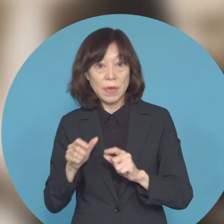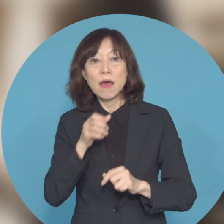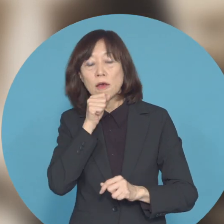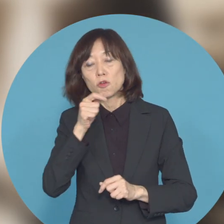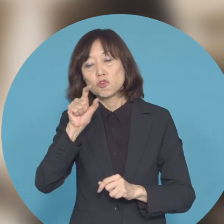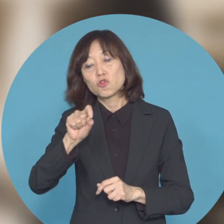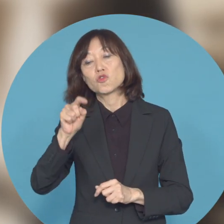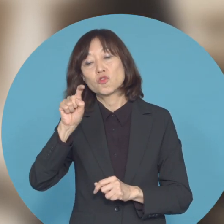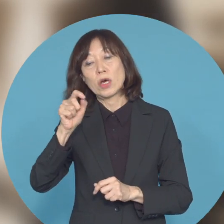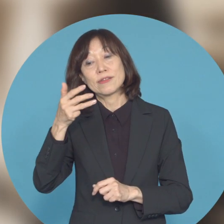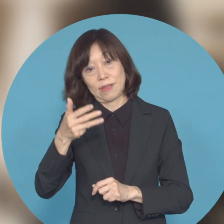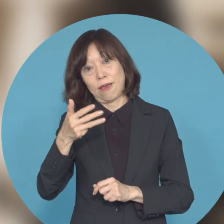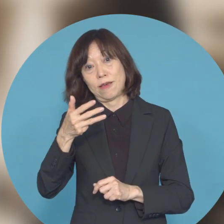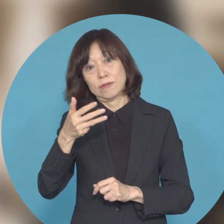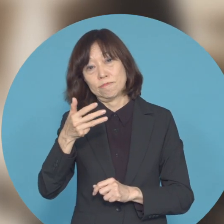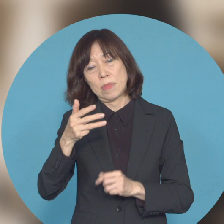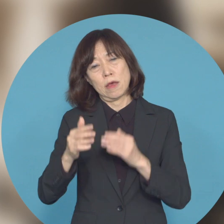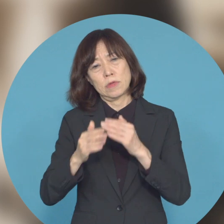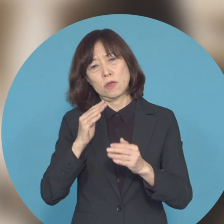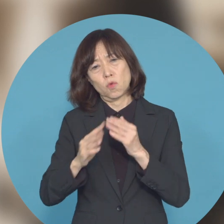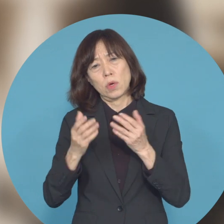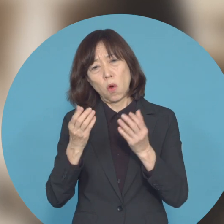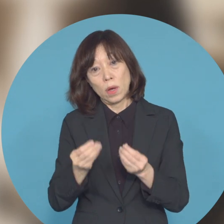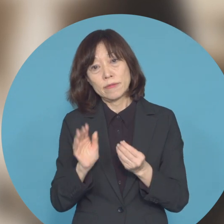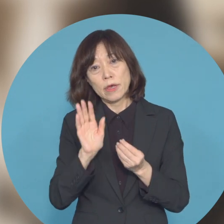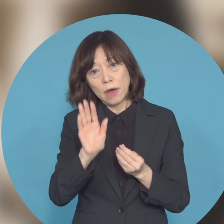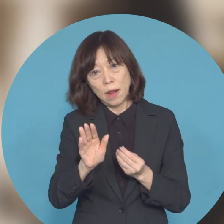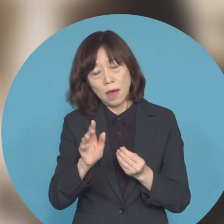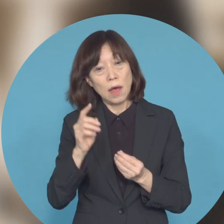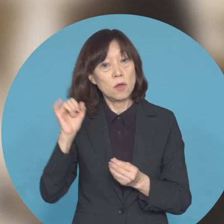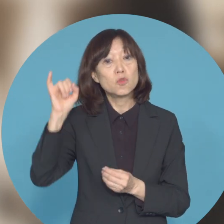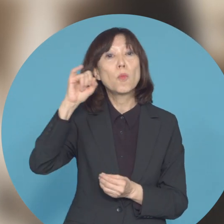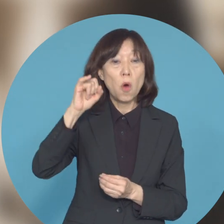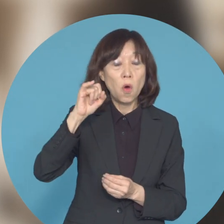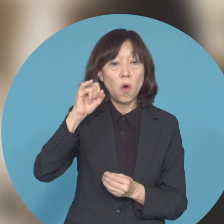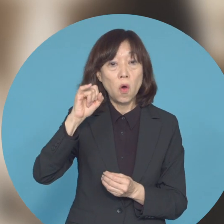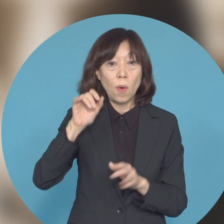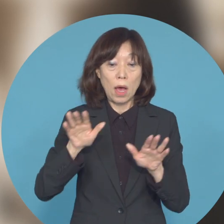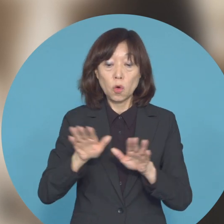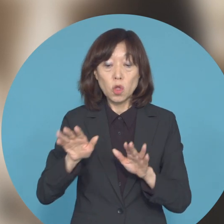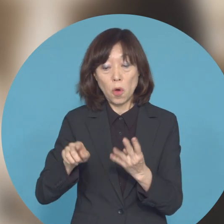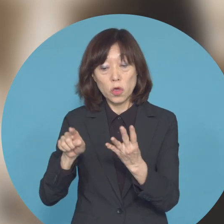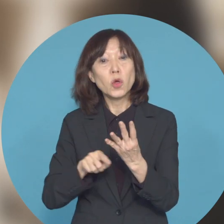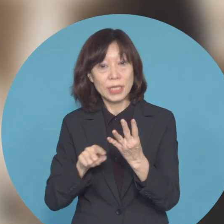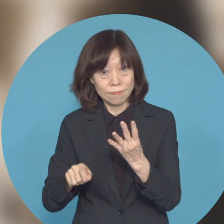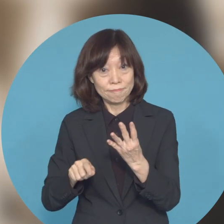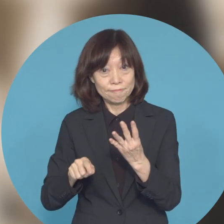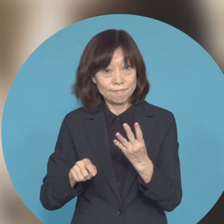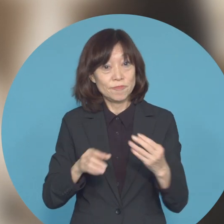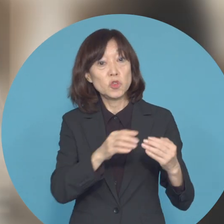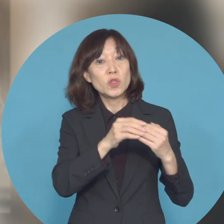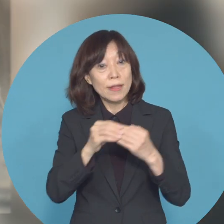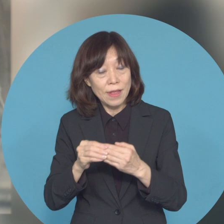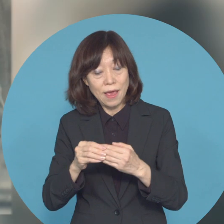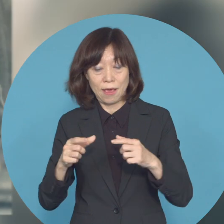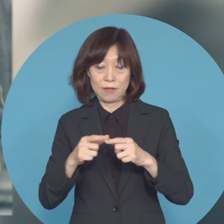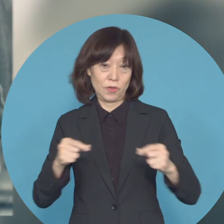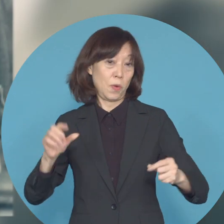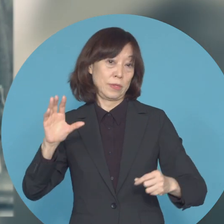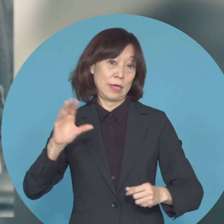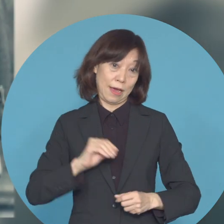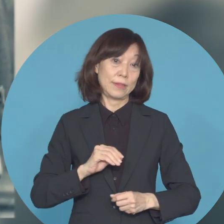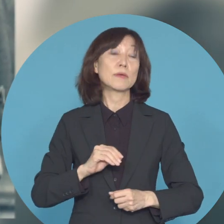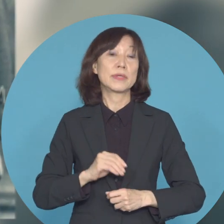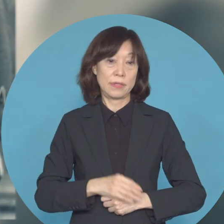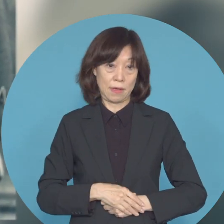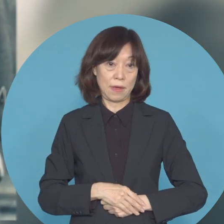した。戦争が終わってから、祖母は母たち4人の子供を連れて日本